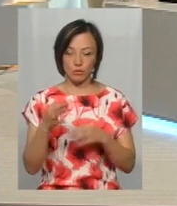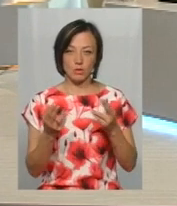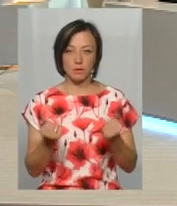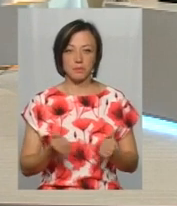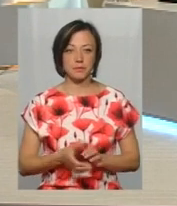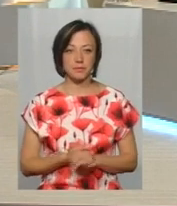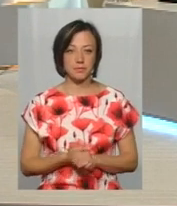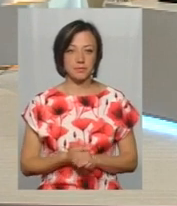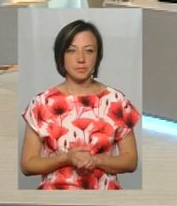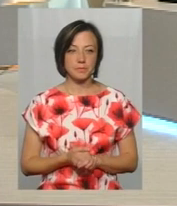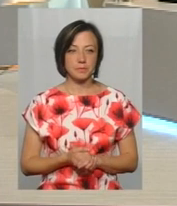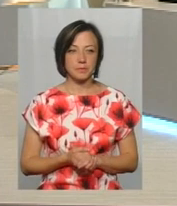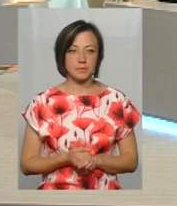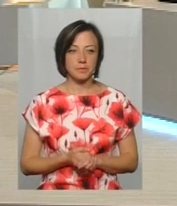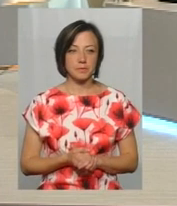добу.